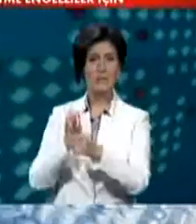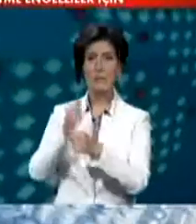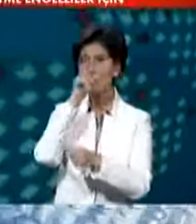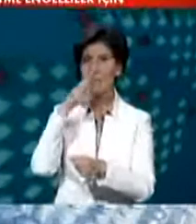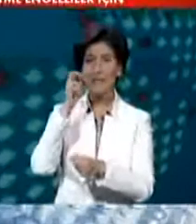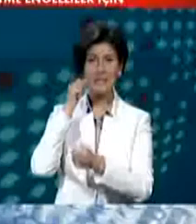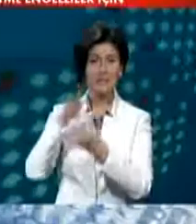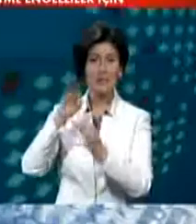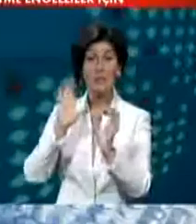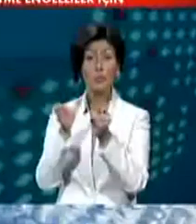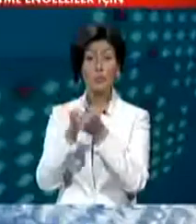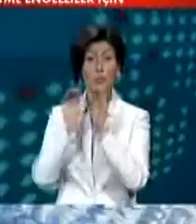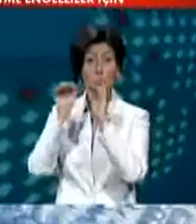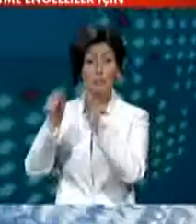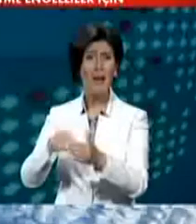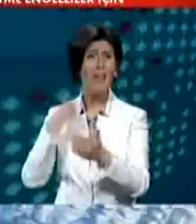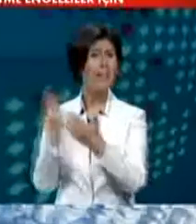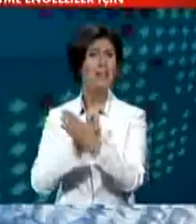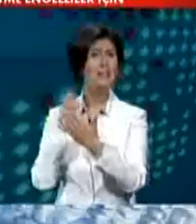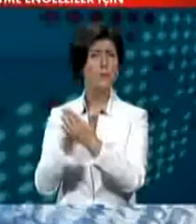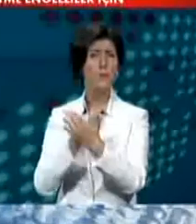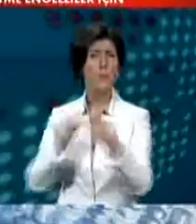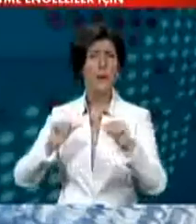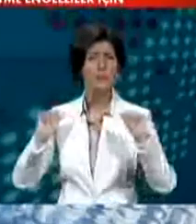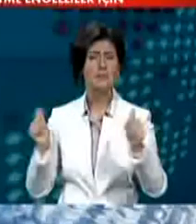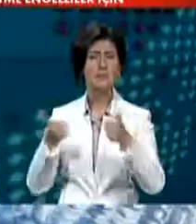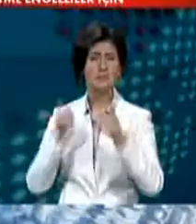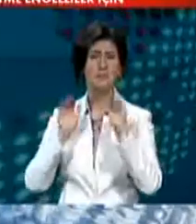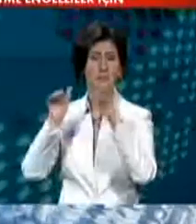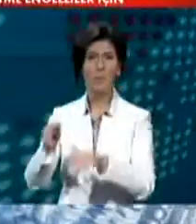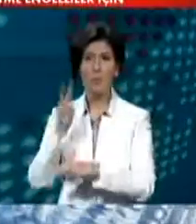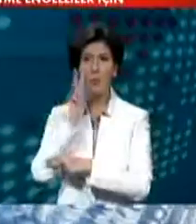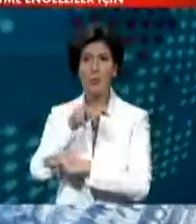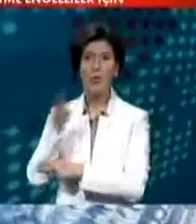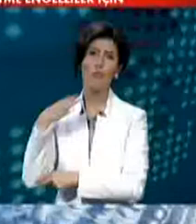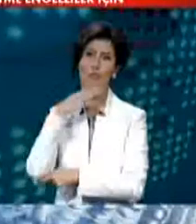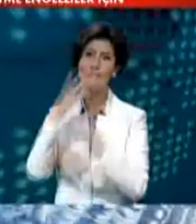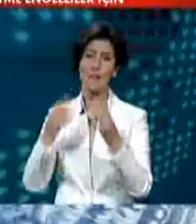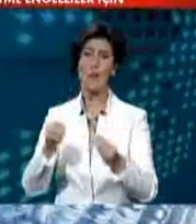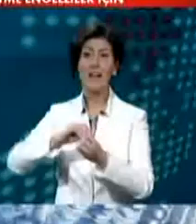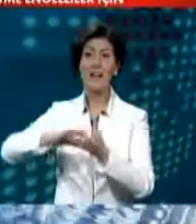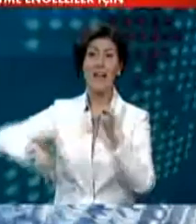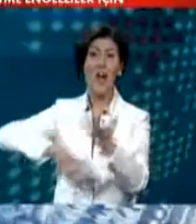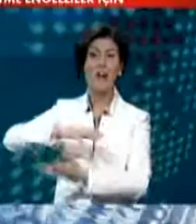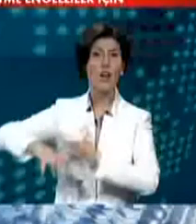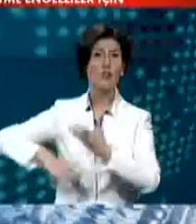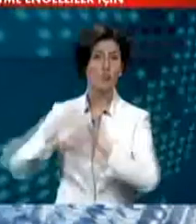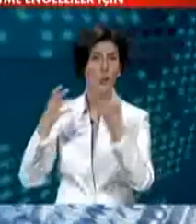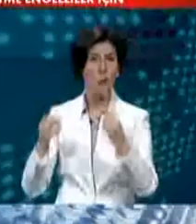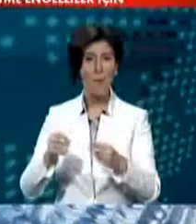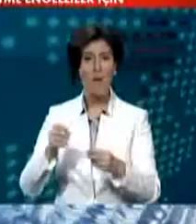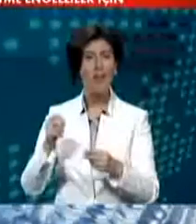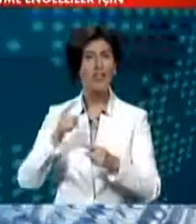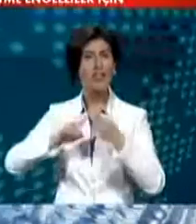bu organizasyonla destan yazılan toprakları gezme fırsatı buldu. Çok güzel bir kaynaşma ortamı oldu burada. Onların da bu tarih